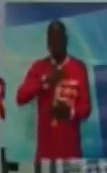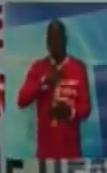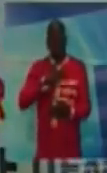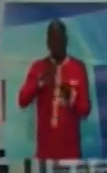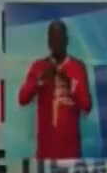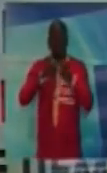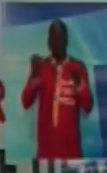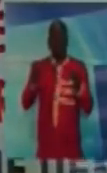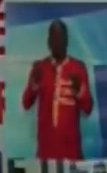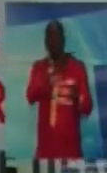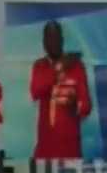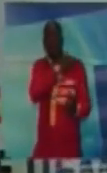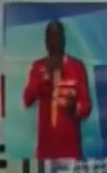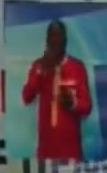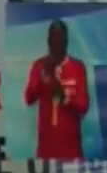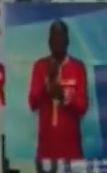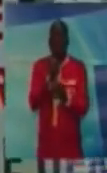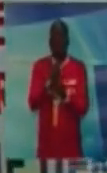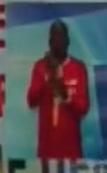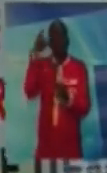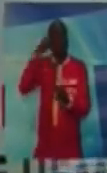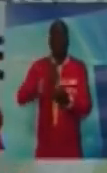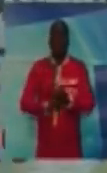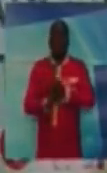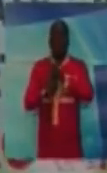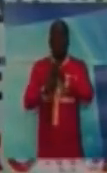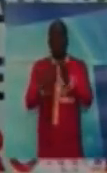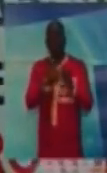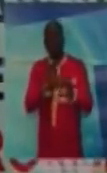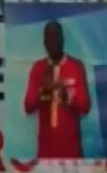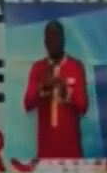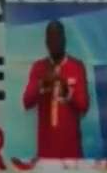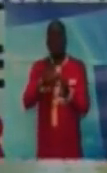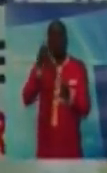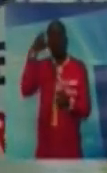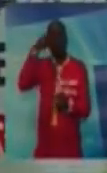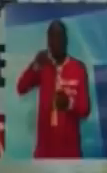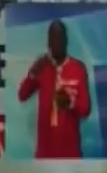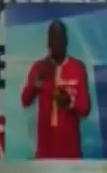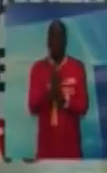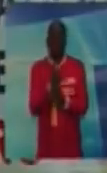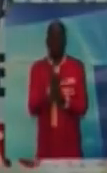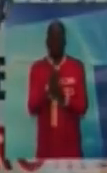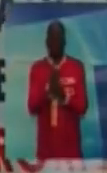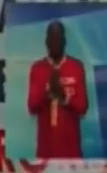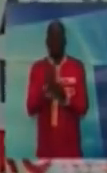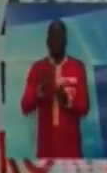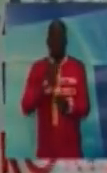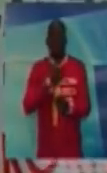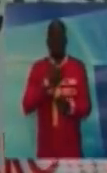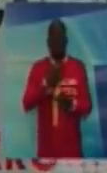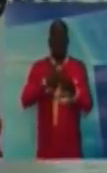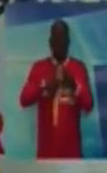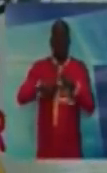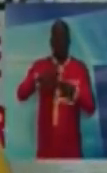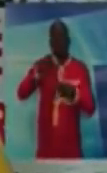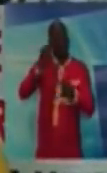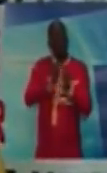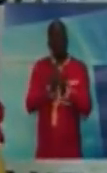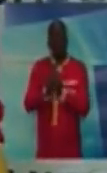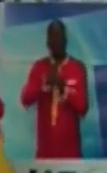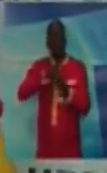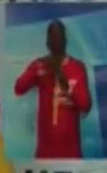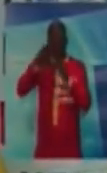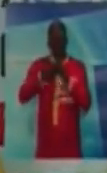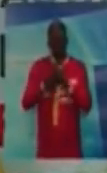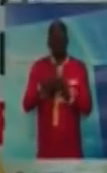médias et les hommes de ceux qui travaillent dans la sécurité puissent coopérer, puissent collaborer pour que nous venions ensemble à bout de